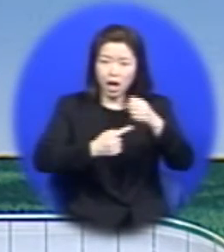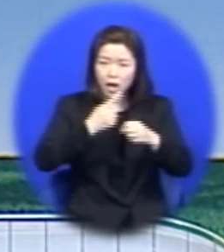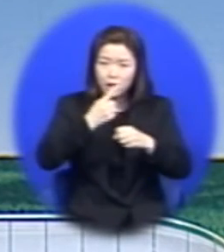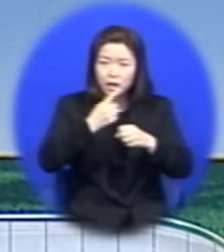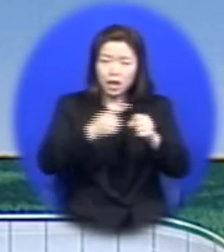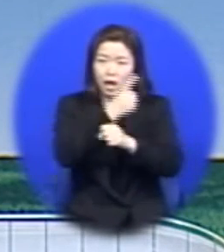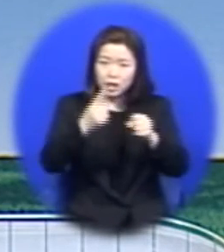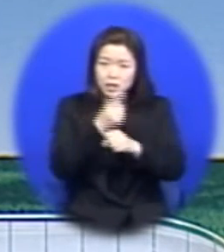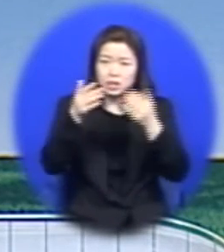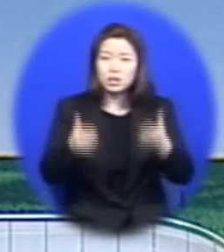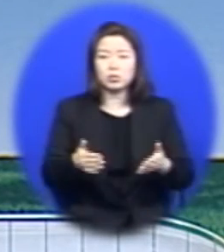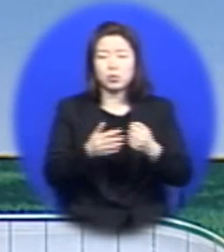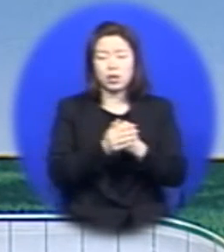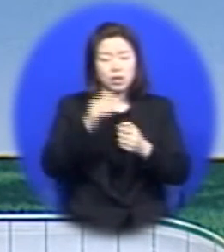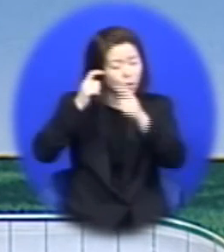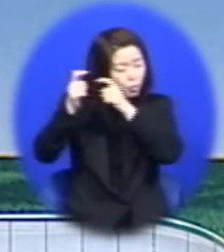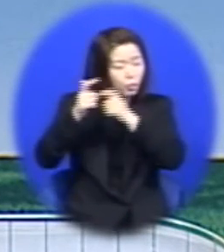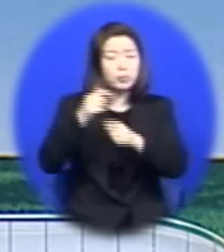걸 한 시간 고민을 하고